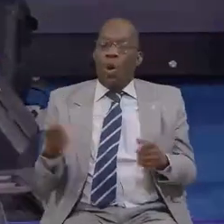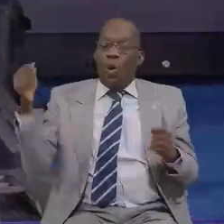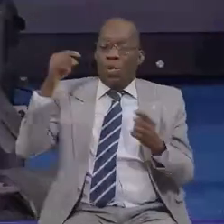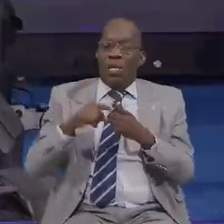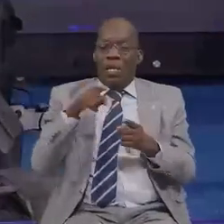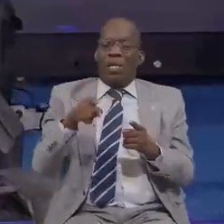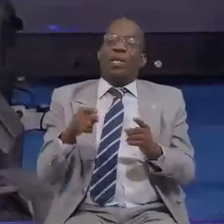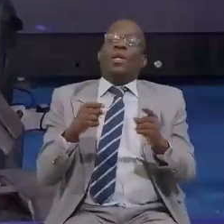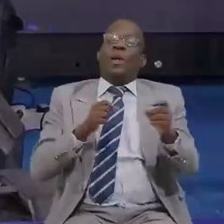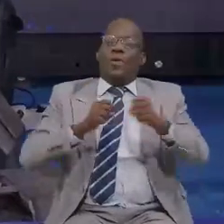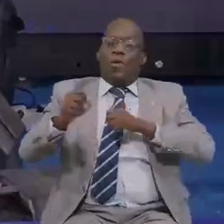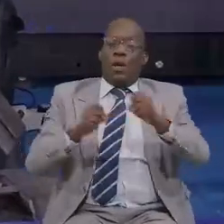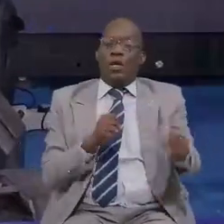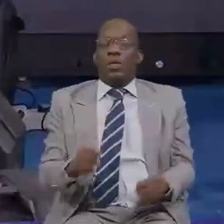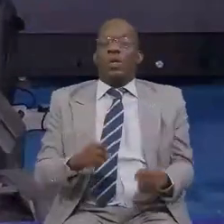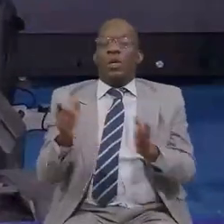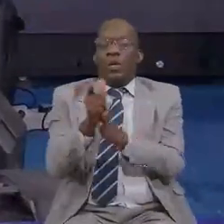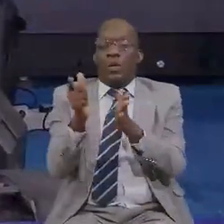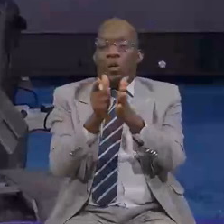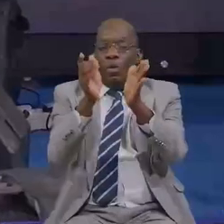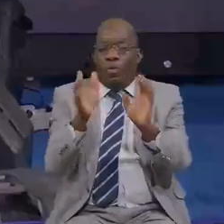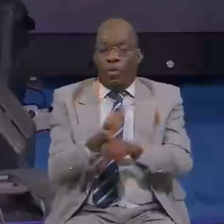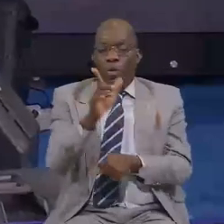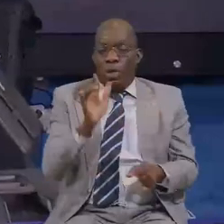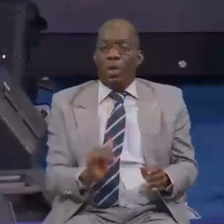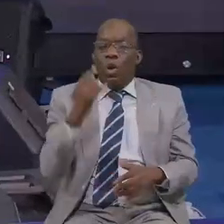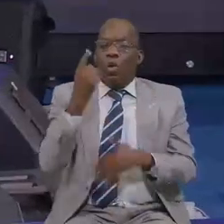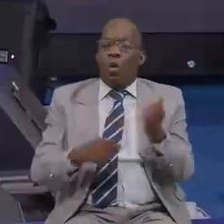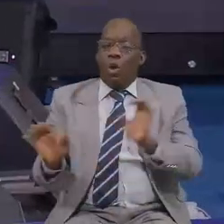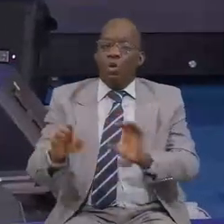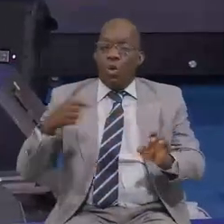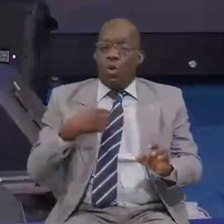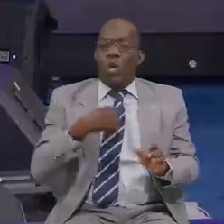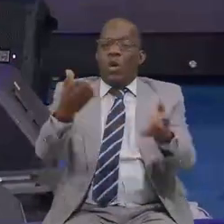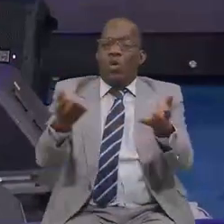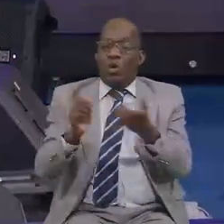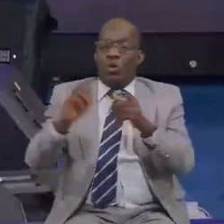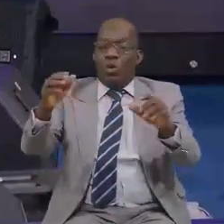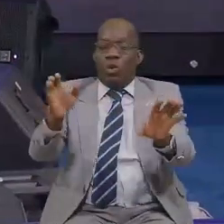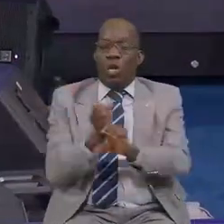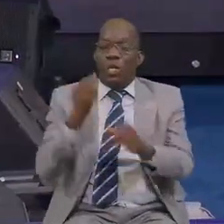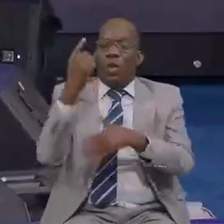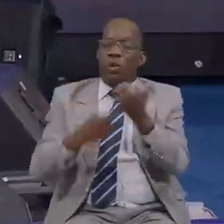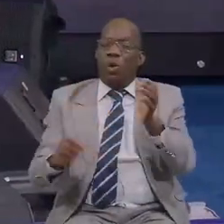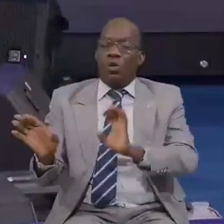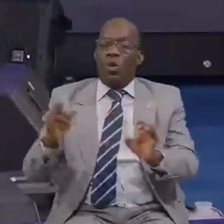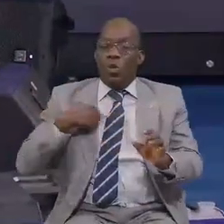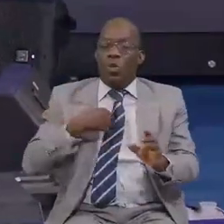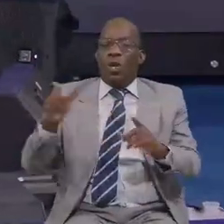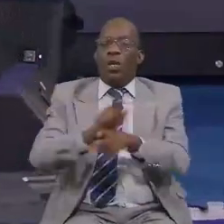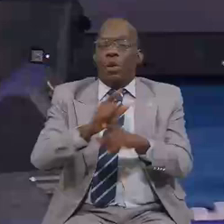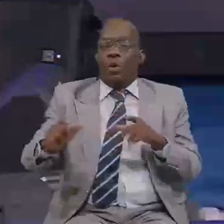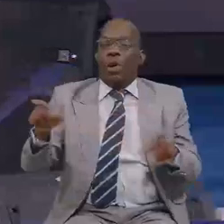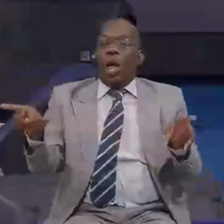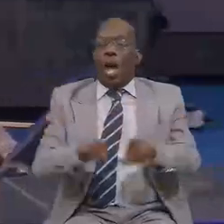Pourquoi travaillons-nous? Pourquoi combattons-nous? Qu'est-ce que nous voulons obtenir? Comme nous travaillons pour le